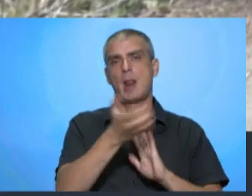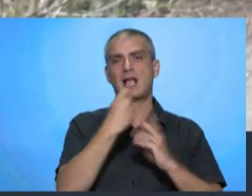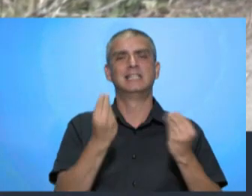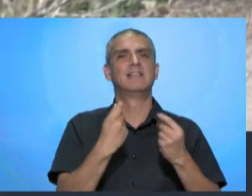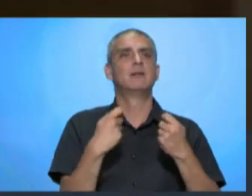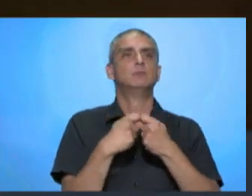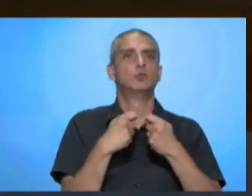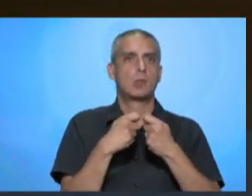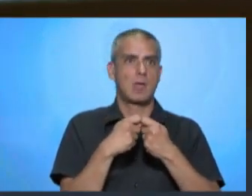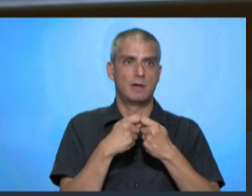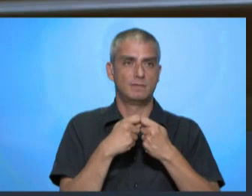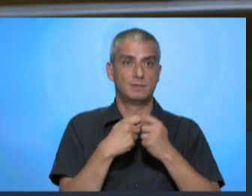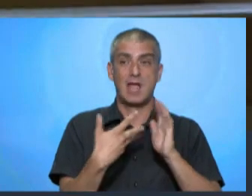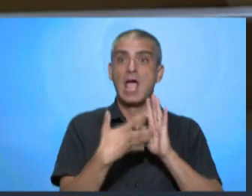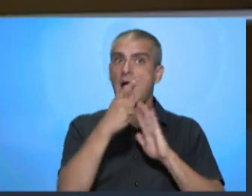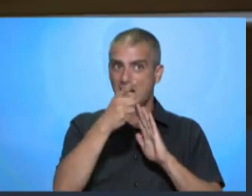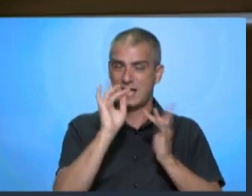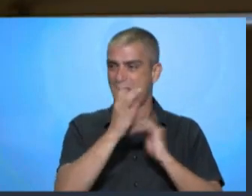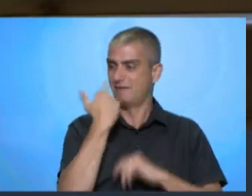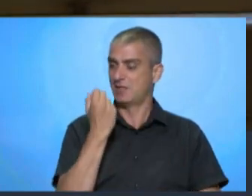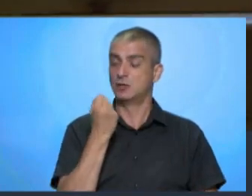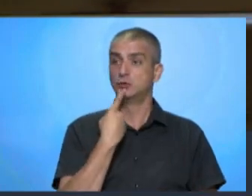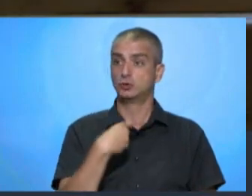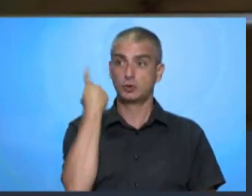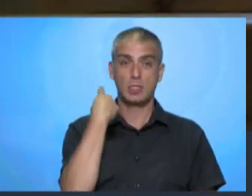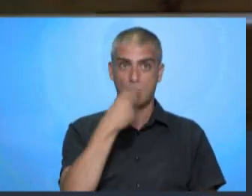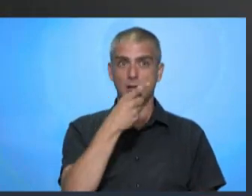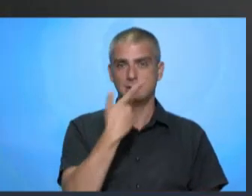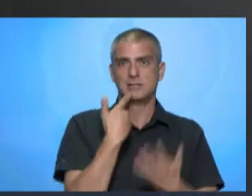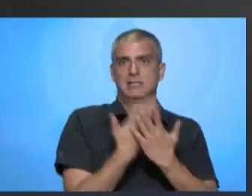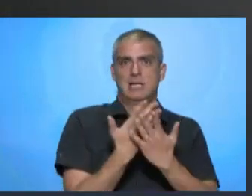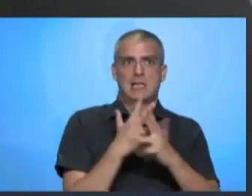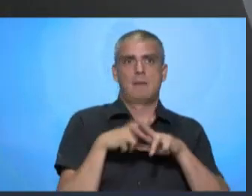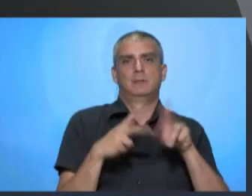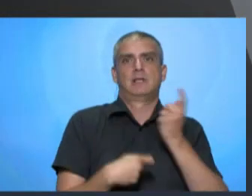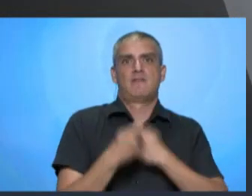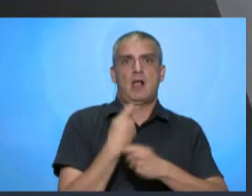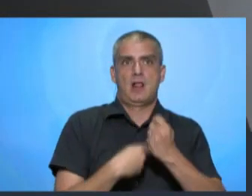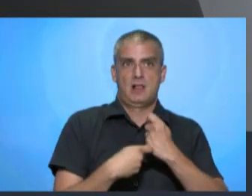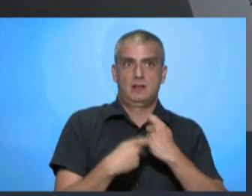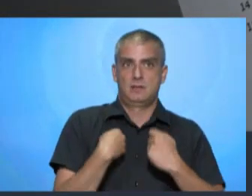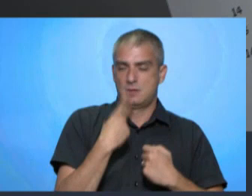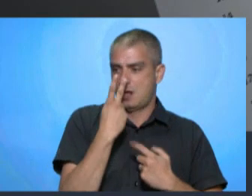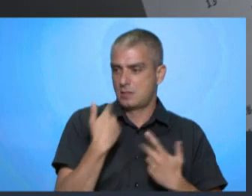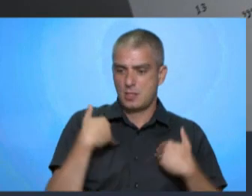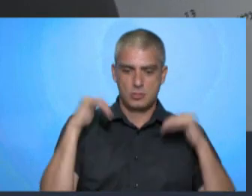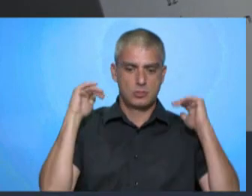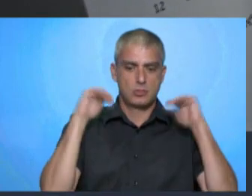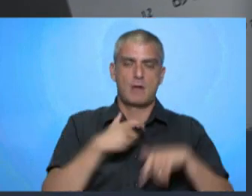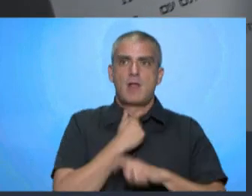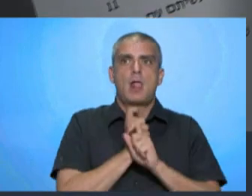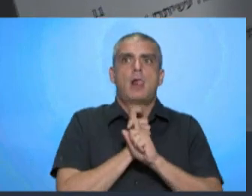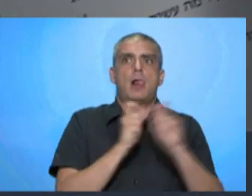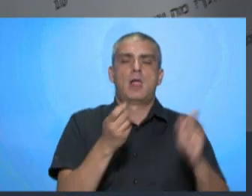משותף. בחקירתה הנגדית לפני פחות משנה, היא העידה על מצבה הכלכלי. ראיתי שאני נופלת לבור של